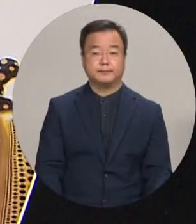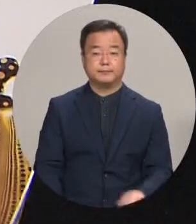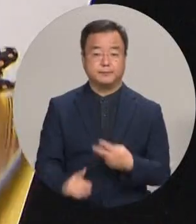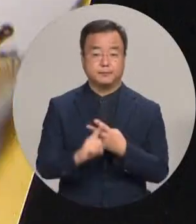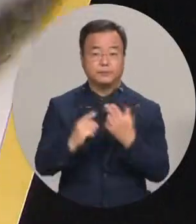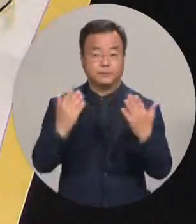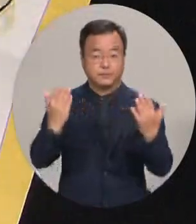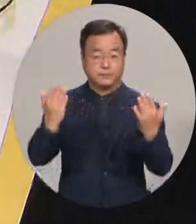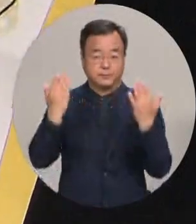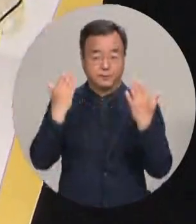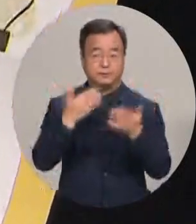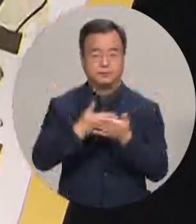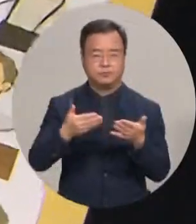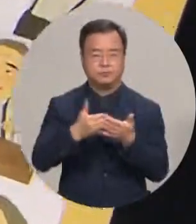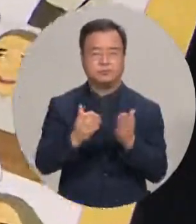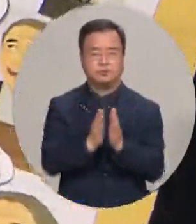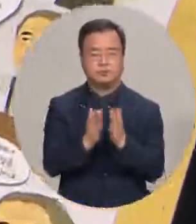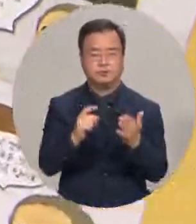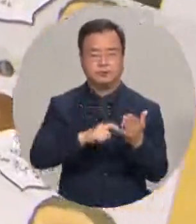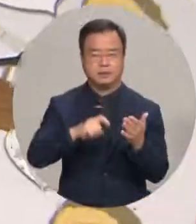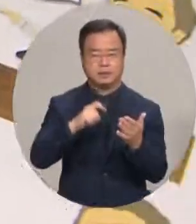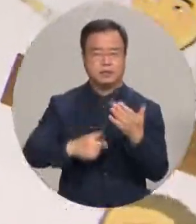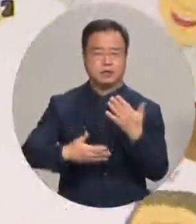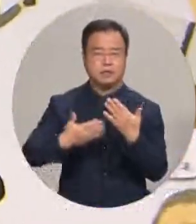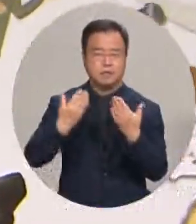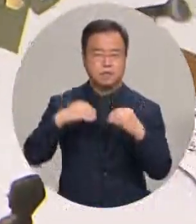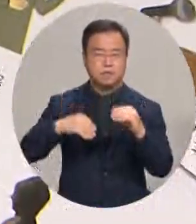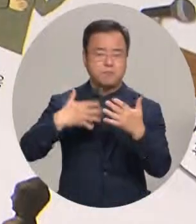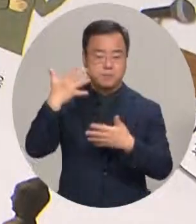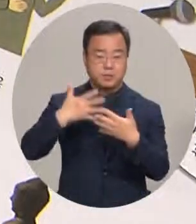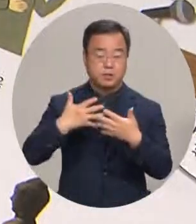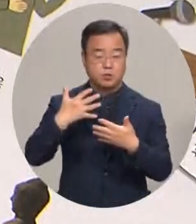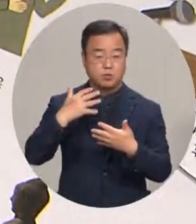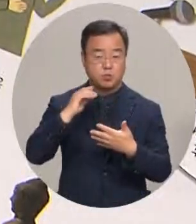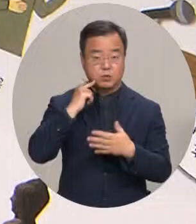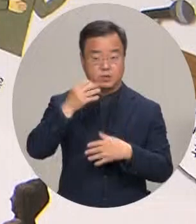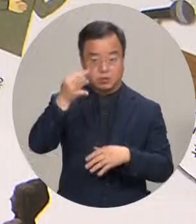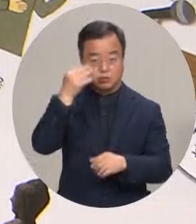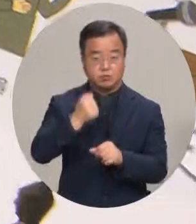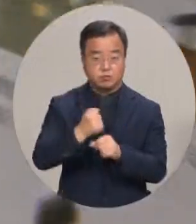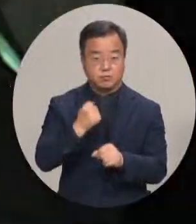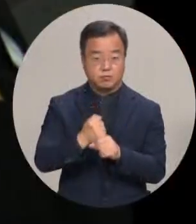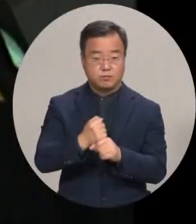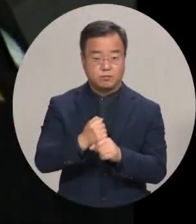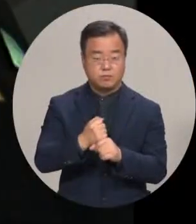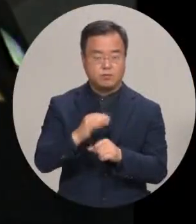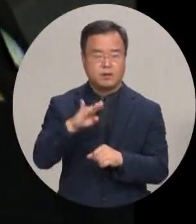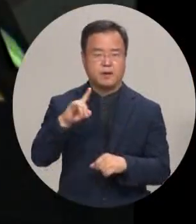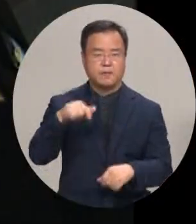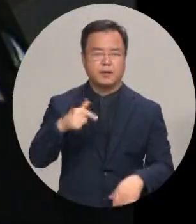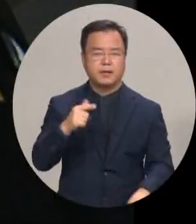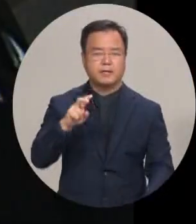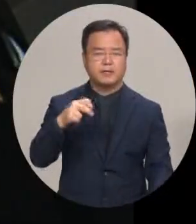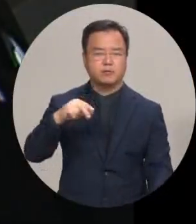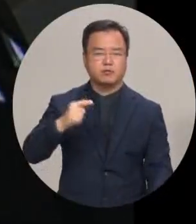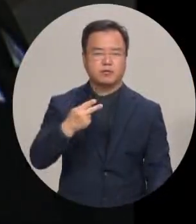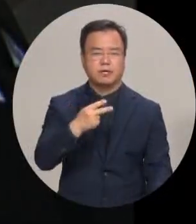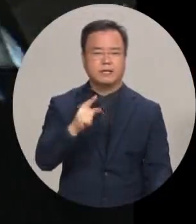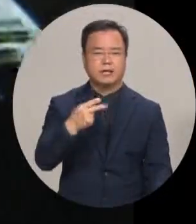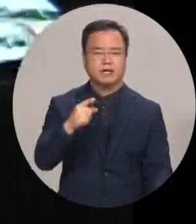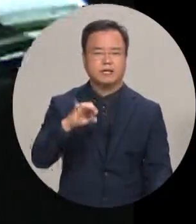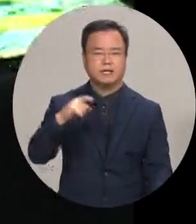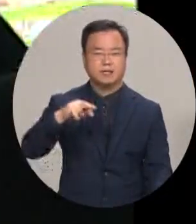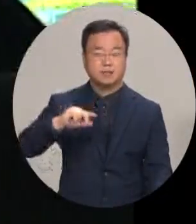중학교 미술 교과서에 담긴 비디오 아트의 창시자 백남준 작가의 작품 다다익선입니다. 높이 18m,